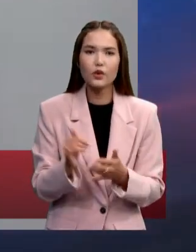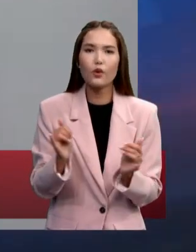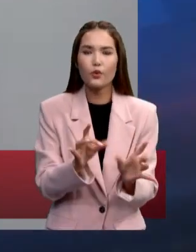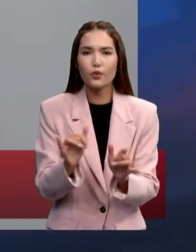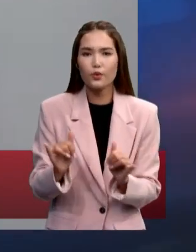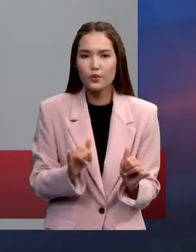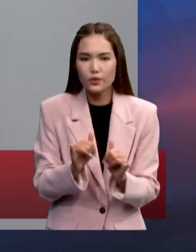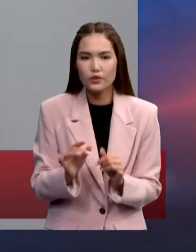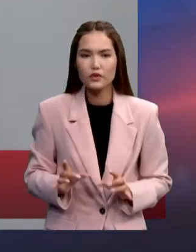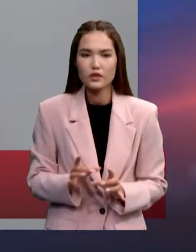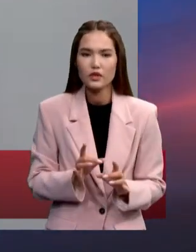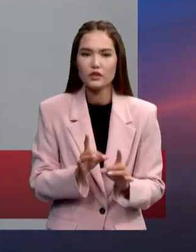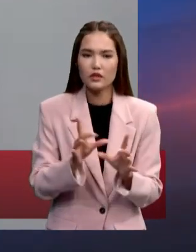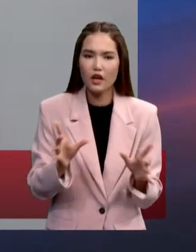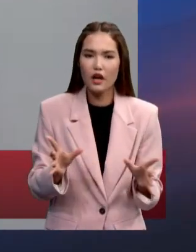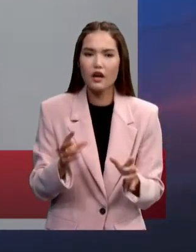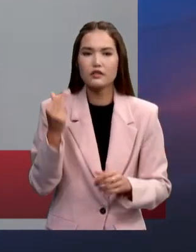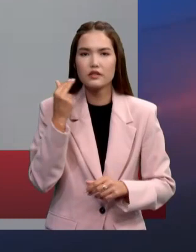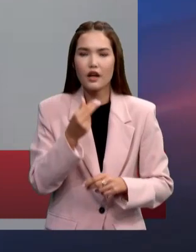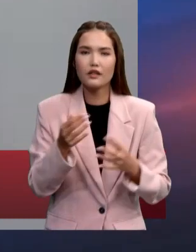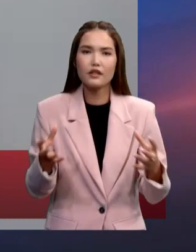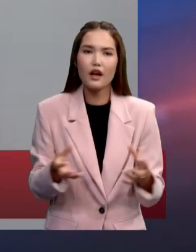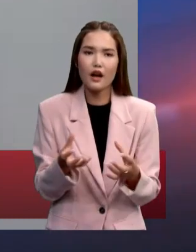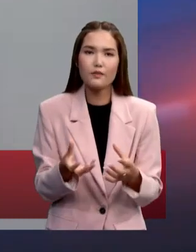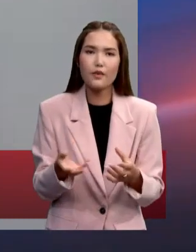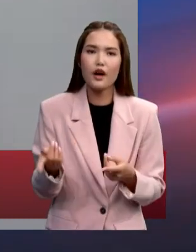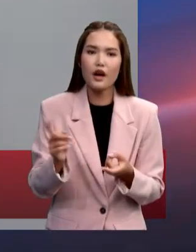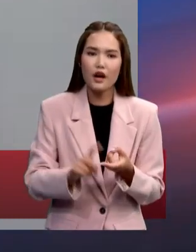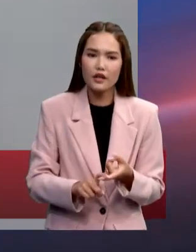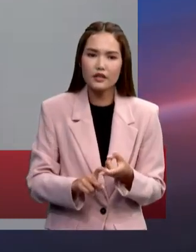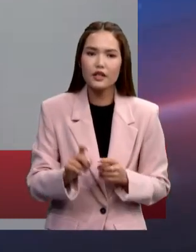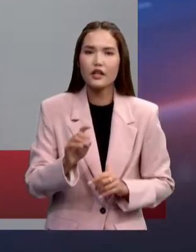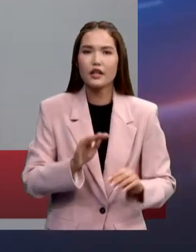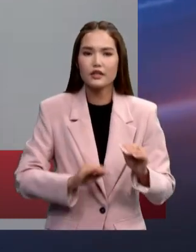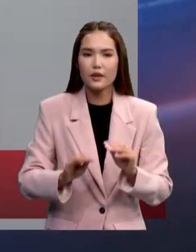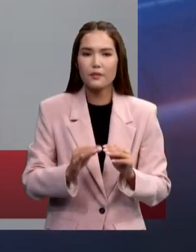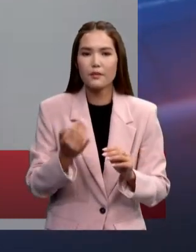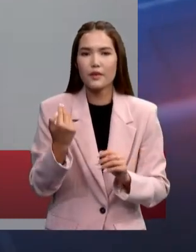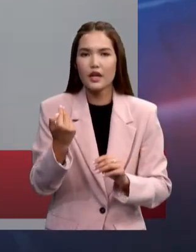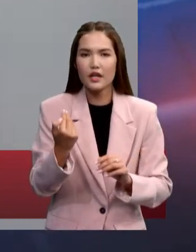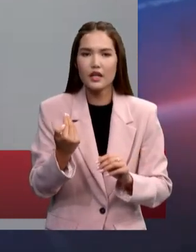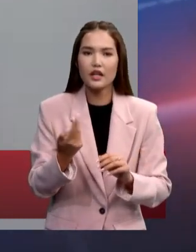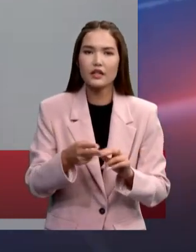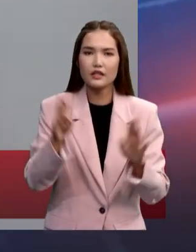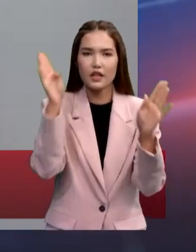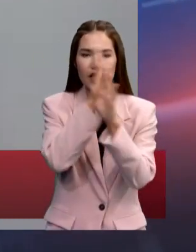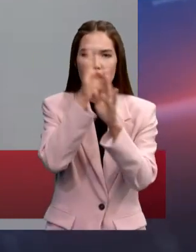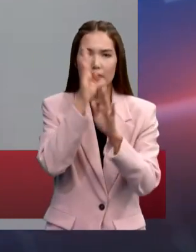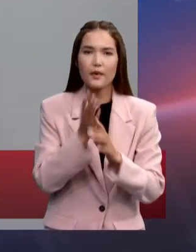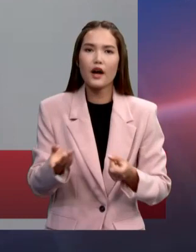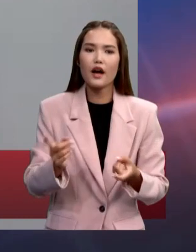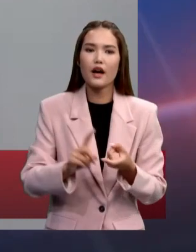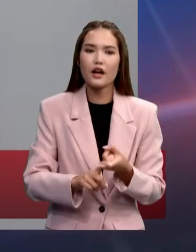Аргентину, чтобы они посмотрели, как у них это. Ну, даже именно климатическая особенность Аргентины,